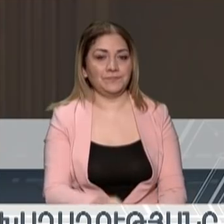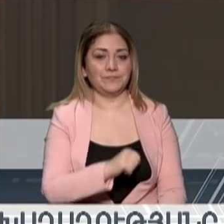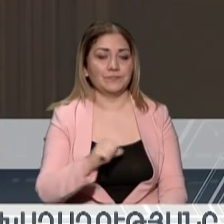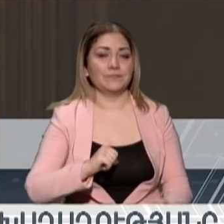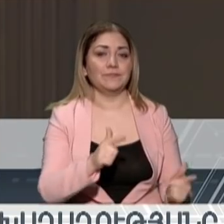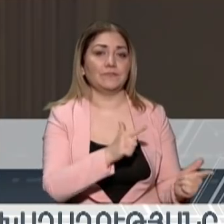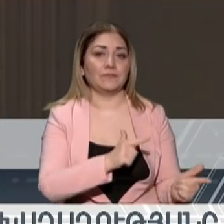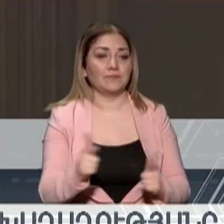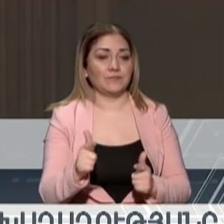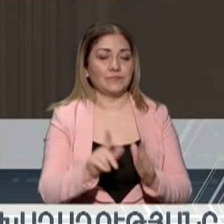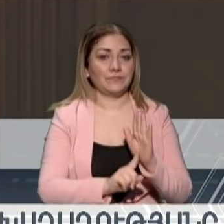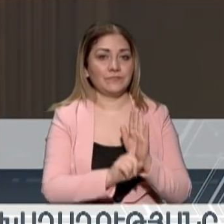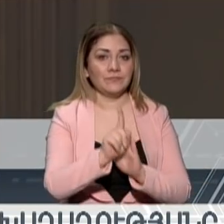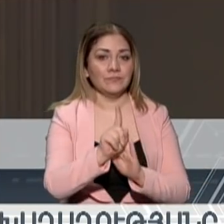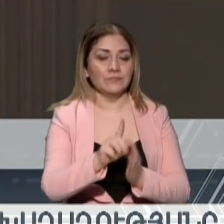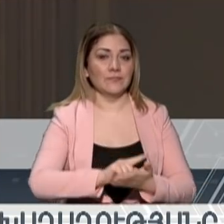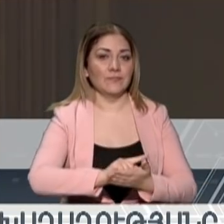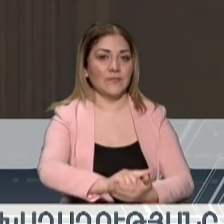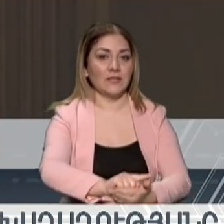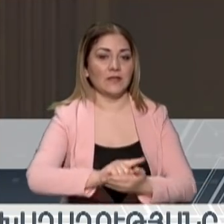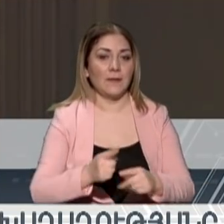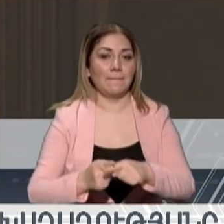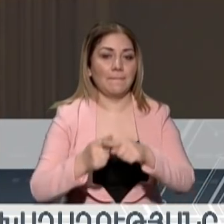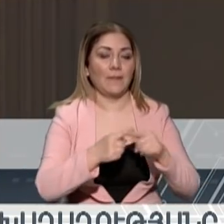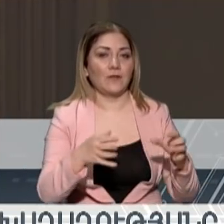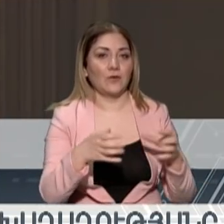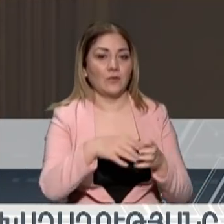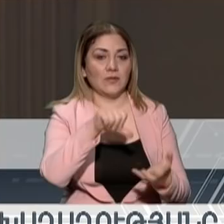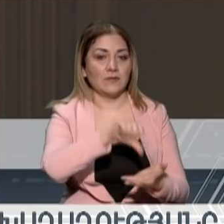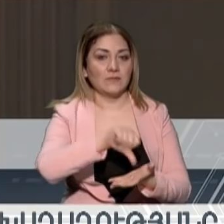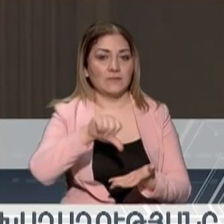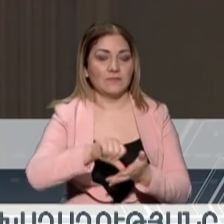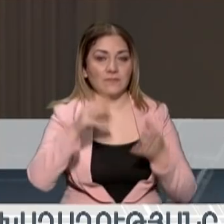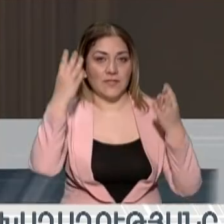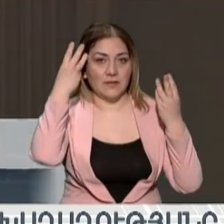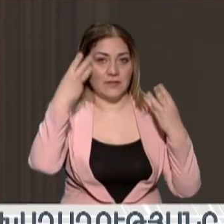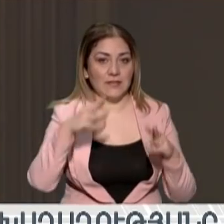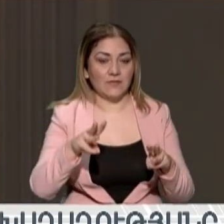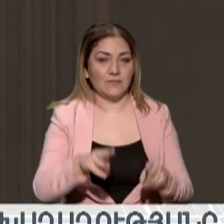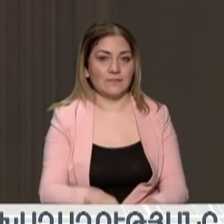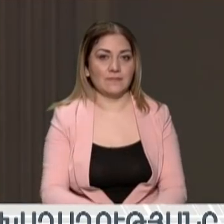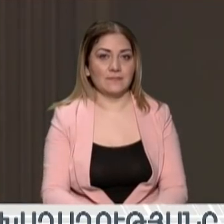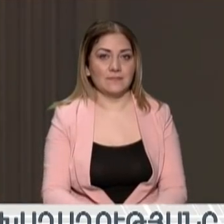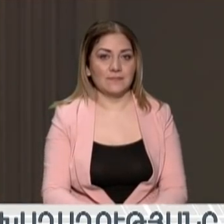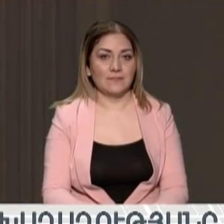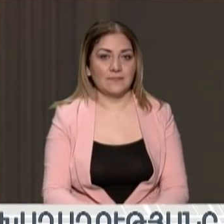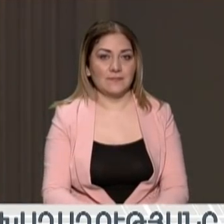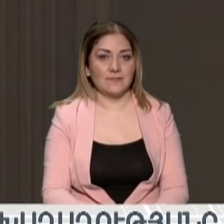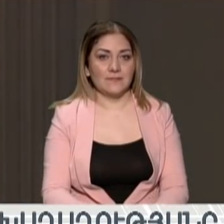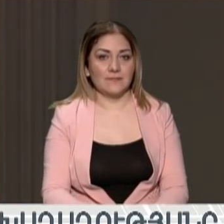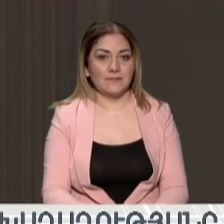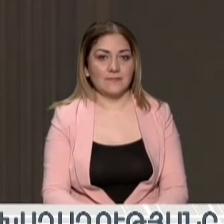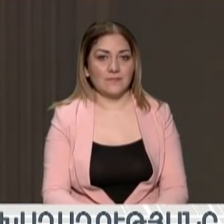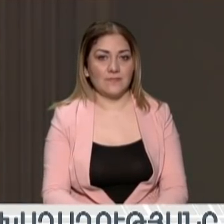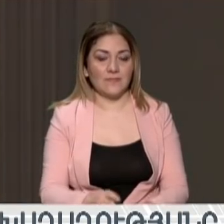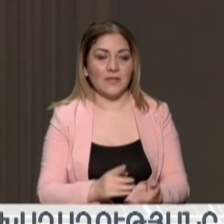է սկսել բանակցությունները Մինսկի խմբի համանախագաների ֆորմատի ձևաչափով եւ